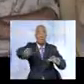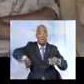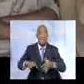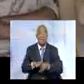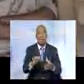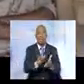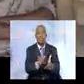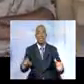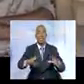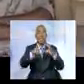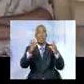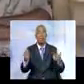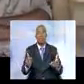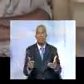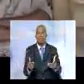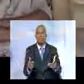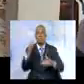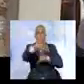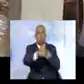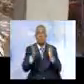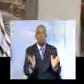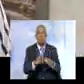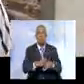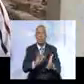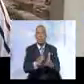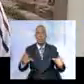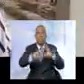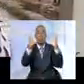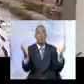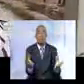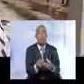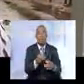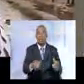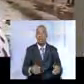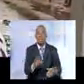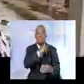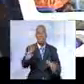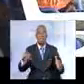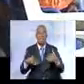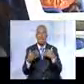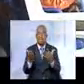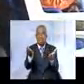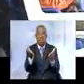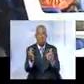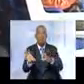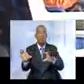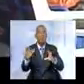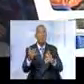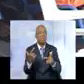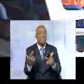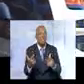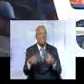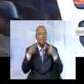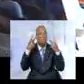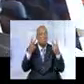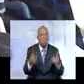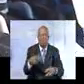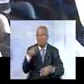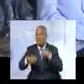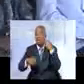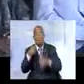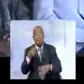coopérative dans chacun des 8 plus gros campements de Meagui. Ensemble, ils se proposent de prendre en compte les vrais problèmes